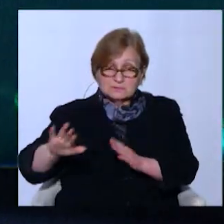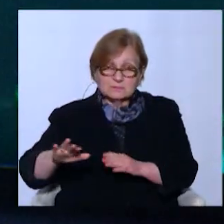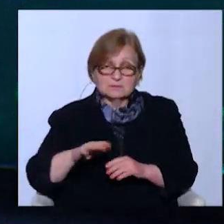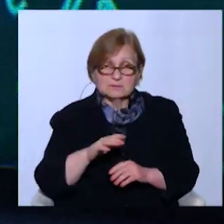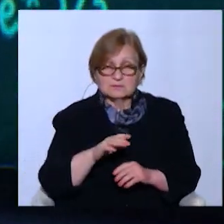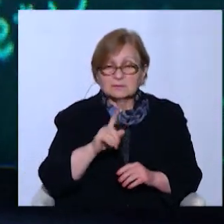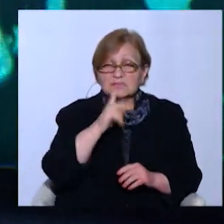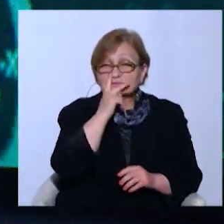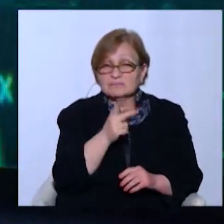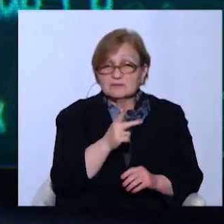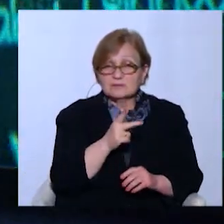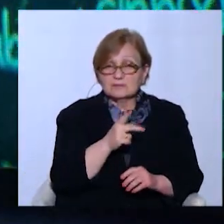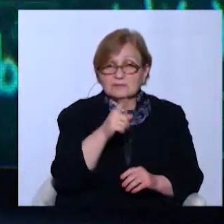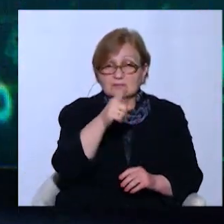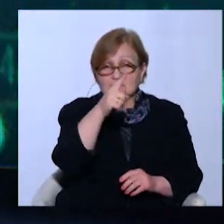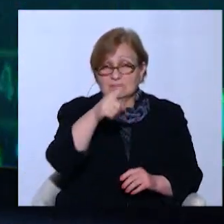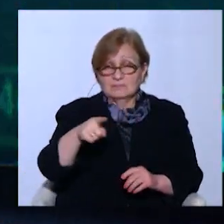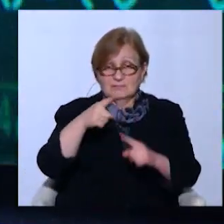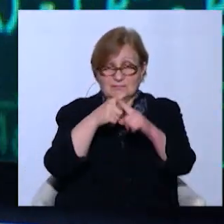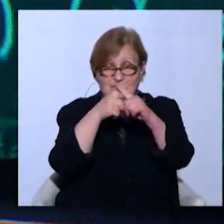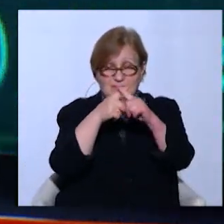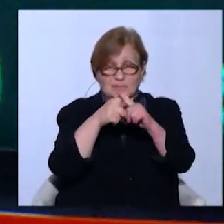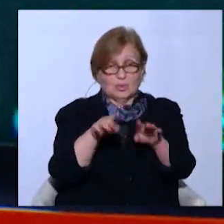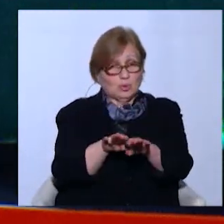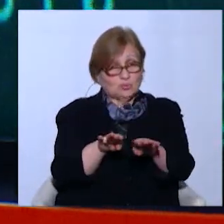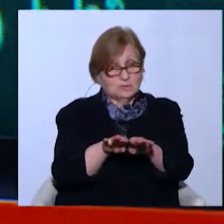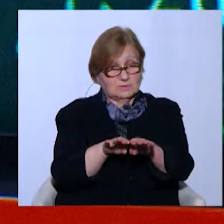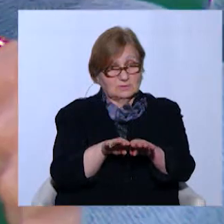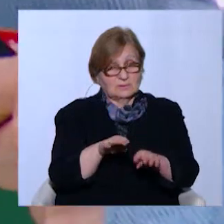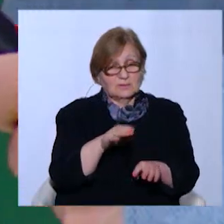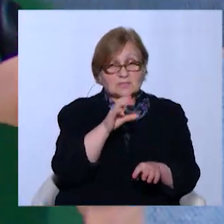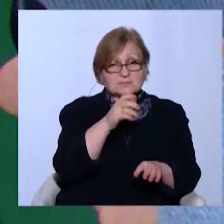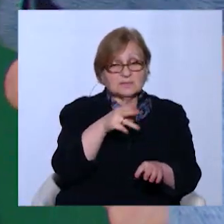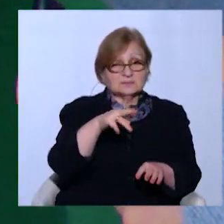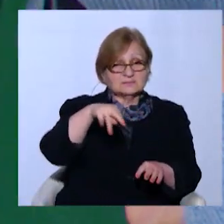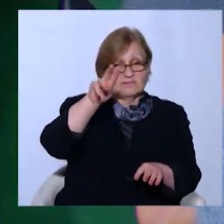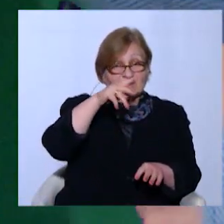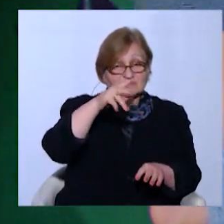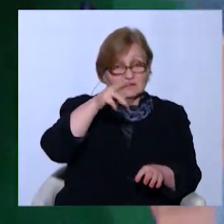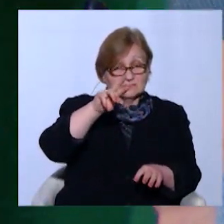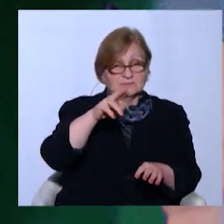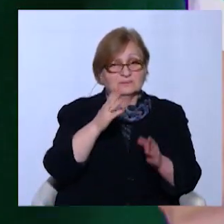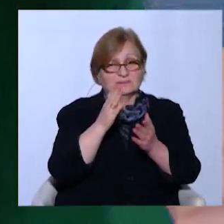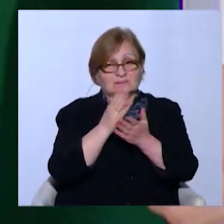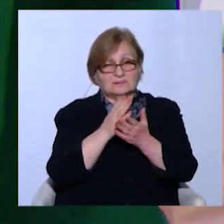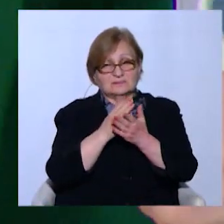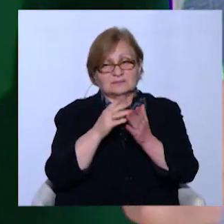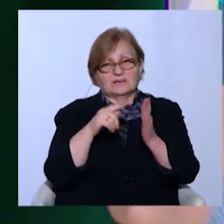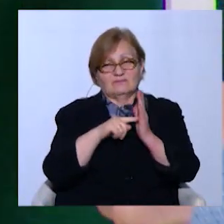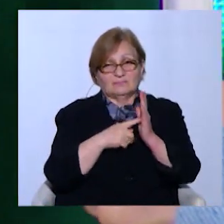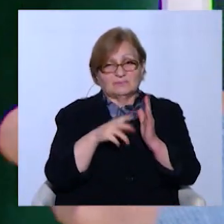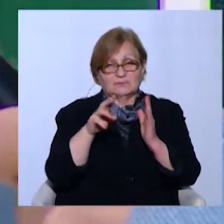შევიტანთ, რას ხედავთ? პროპორციაში ჯვარედინი ნამრავლები ტოლია. CD-ს კვადრატი უდრის AD გავამრავლოთ